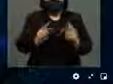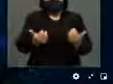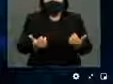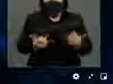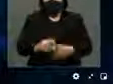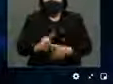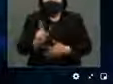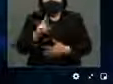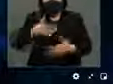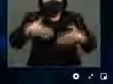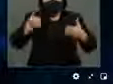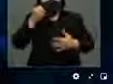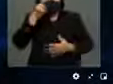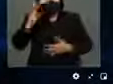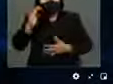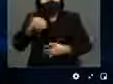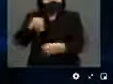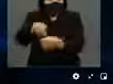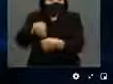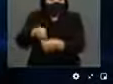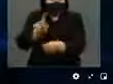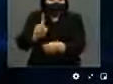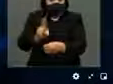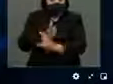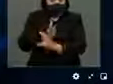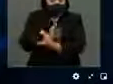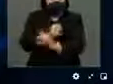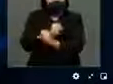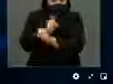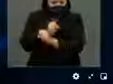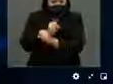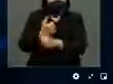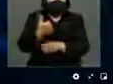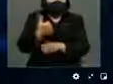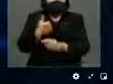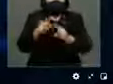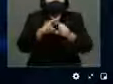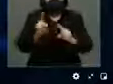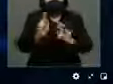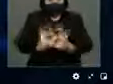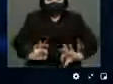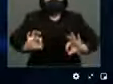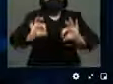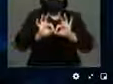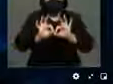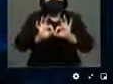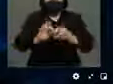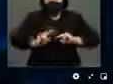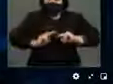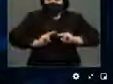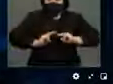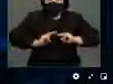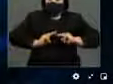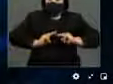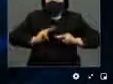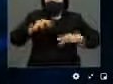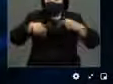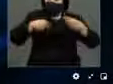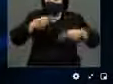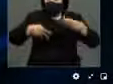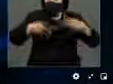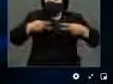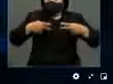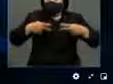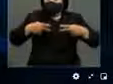การพ้นจากการป่วยใหม่ๆท่านจะมีภูมิคุ้มกันแต่ก็ต้องดูแลสุขลักษณะอนามัยส่วนตัวของท่านเหมือนเดิม